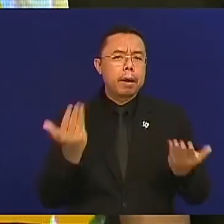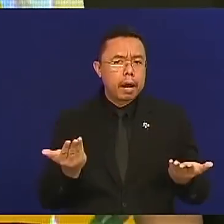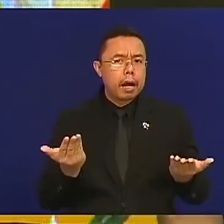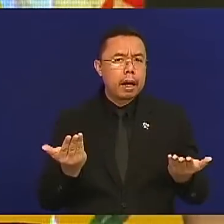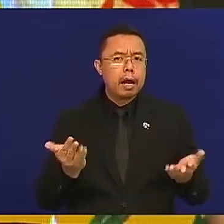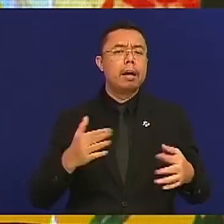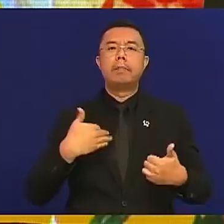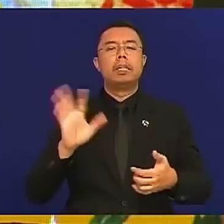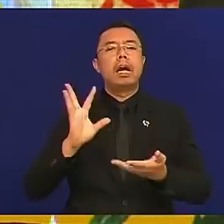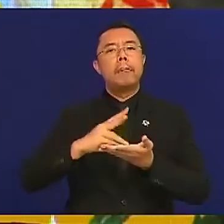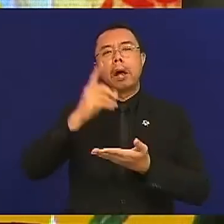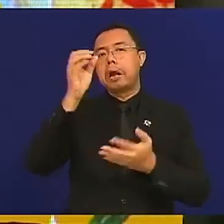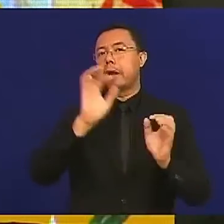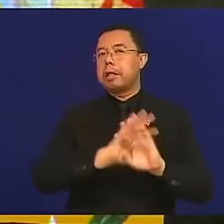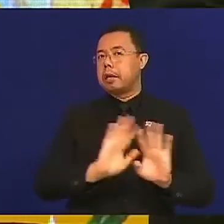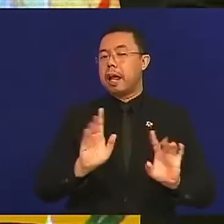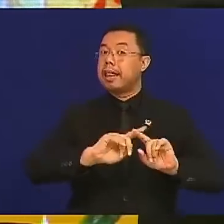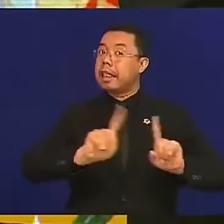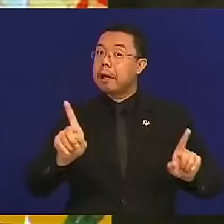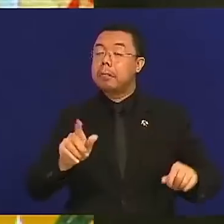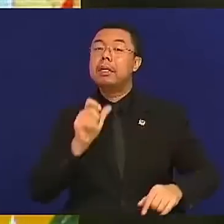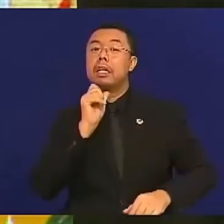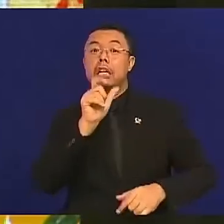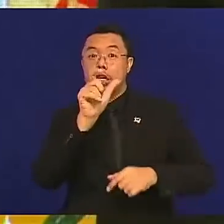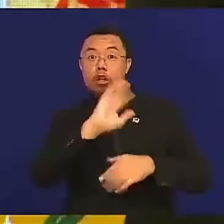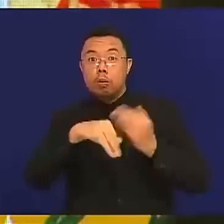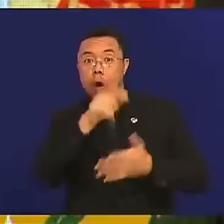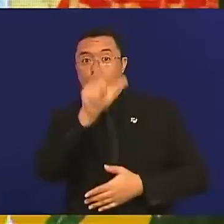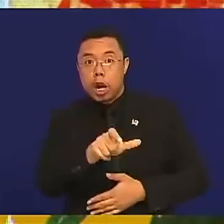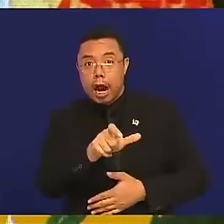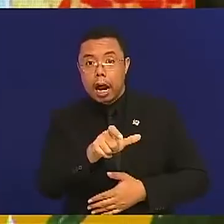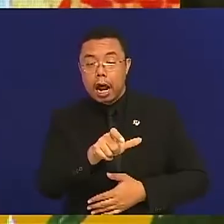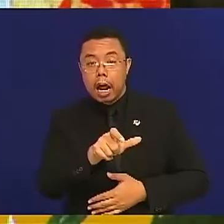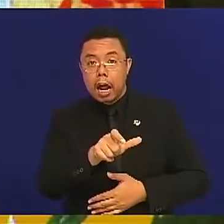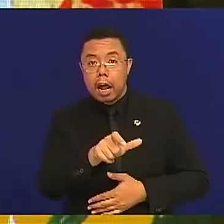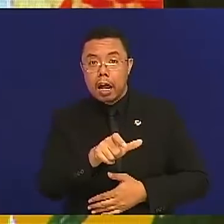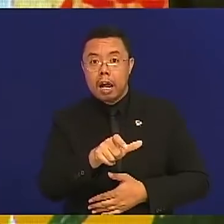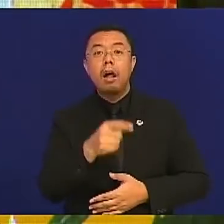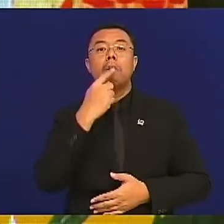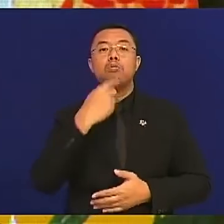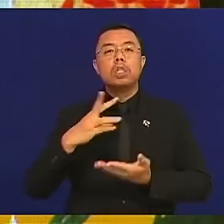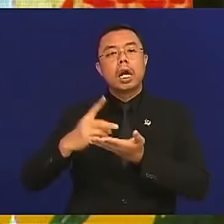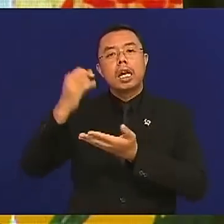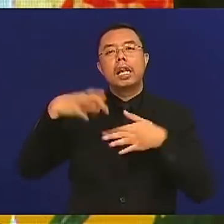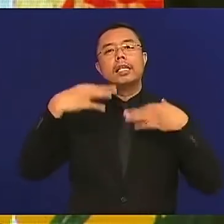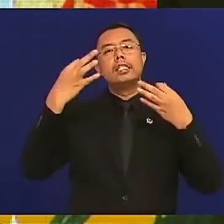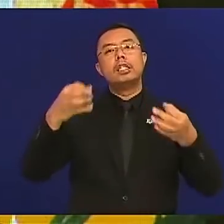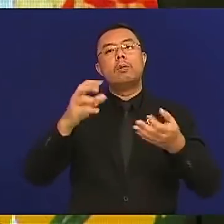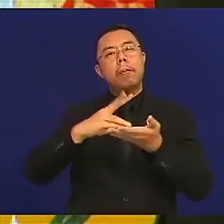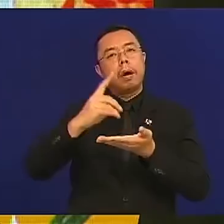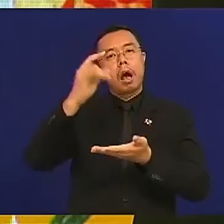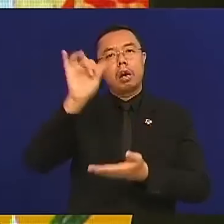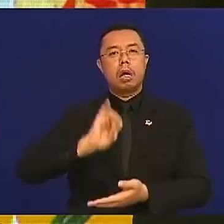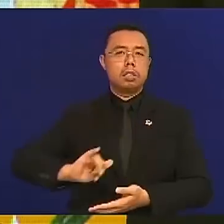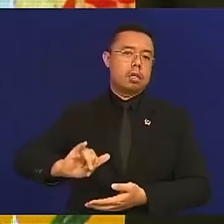bisa tidak berharga. Tetapi siapapun dia, saudaraku, dia punya nilai jiwa yang berharga.